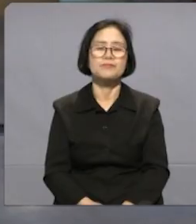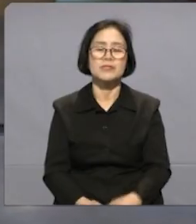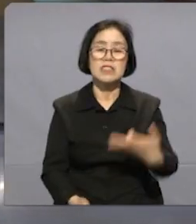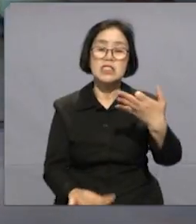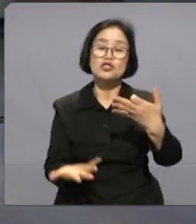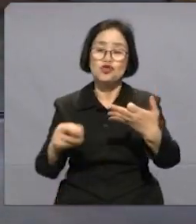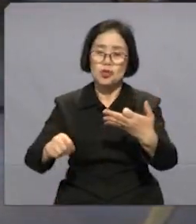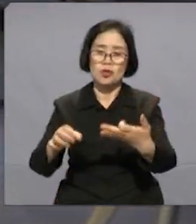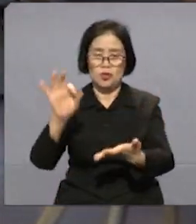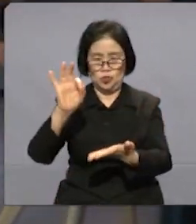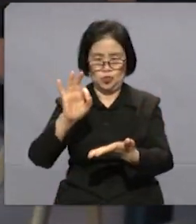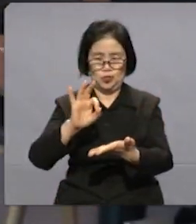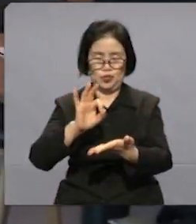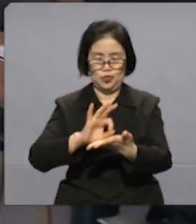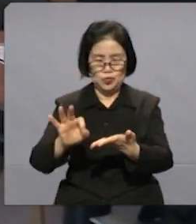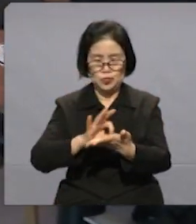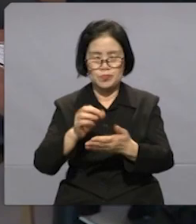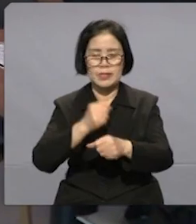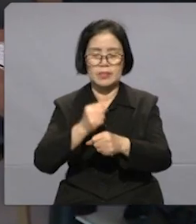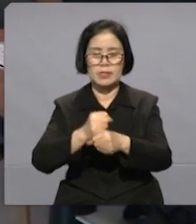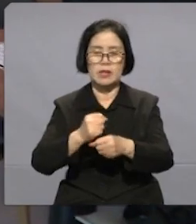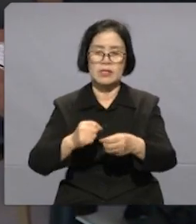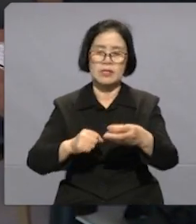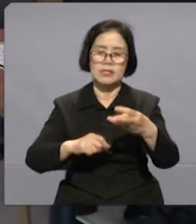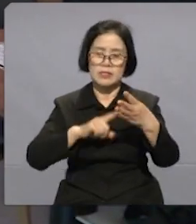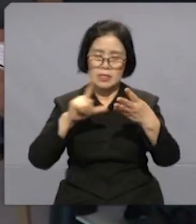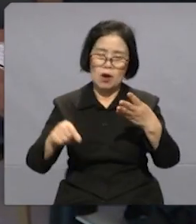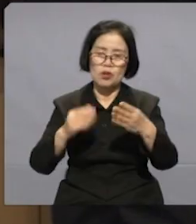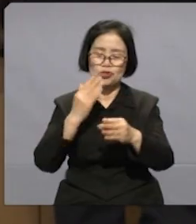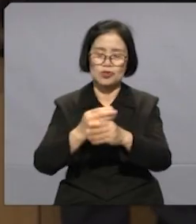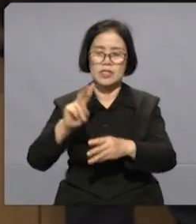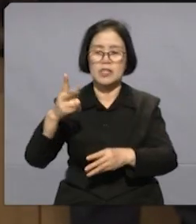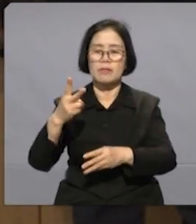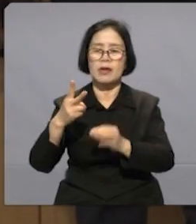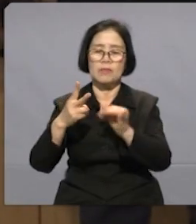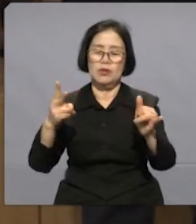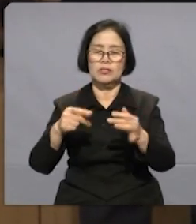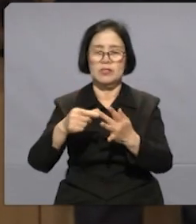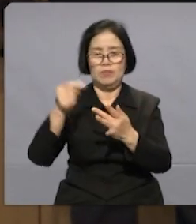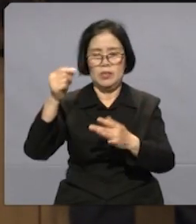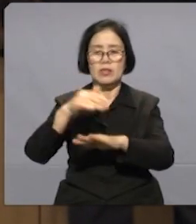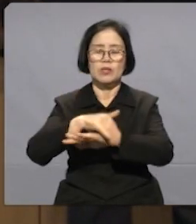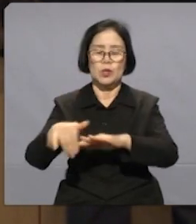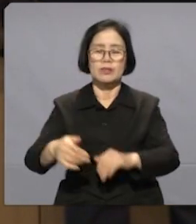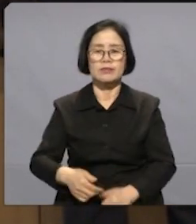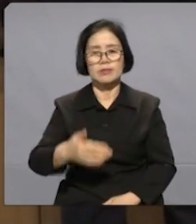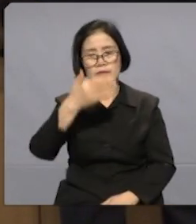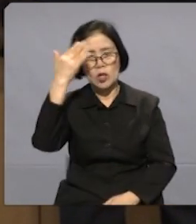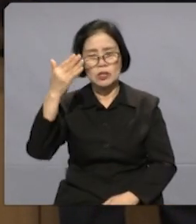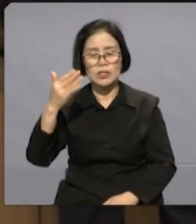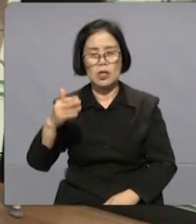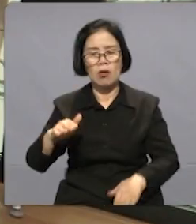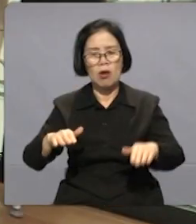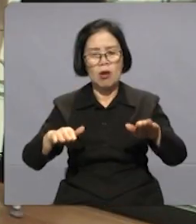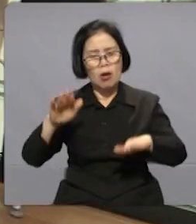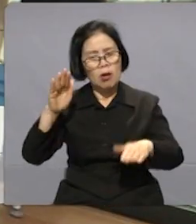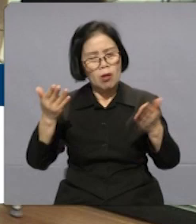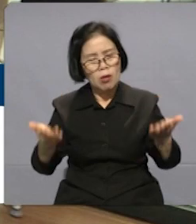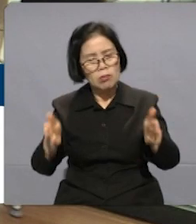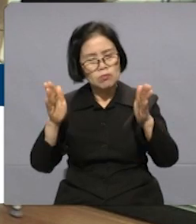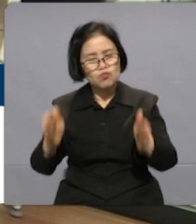19억 원의 예산을 세우고 다음 달 중 200명을 선발할 계획입니다. 청년 개비여도 눈길을